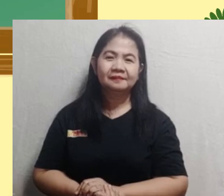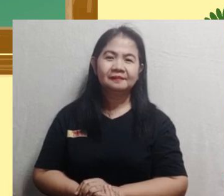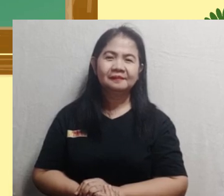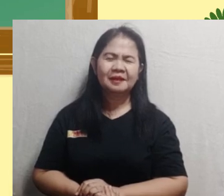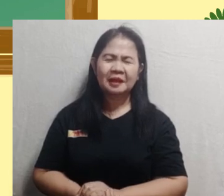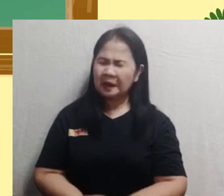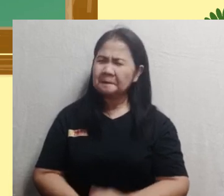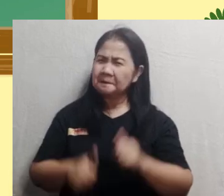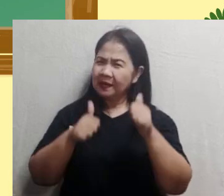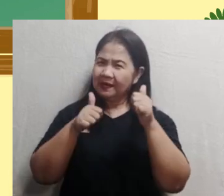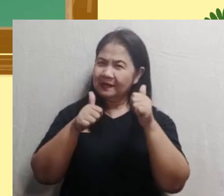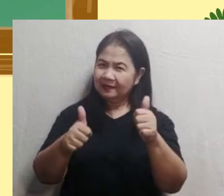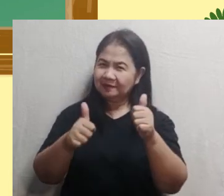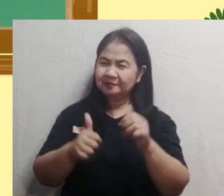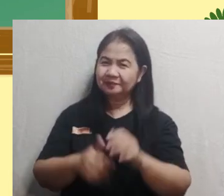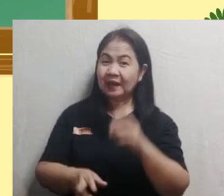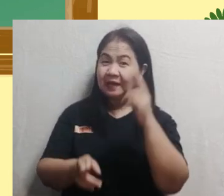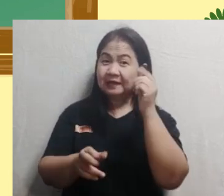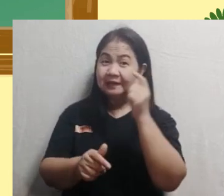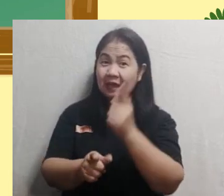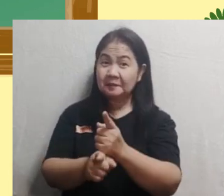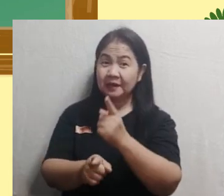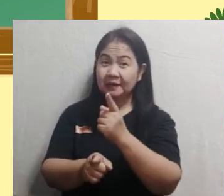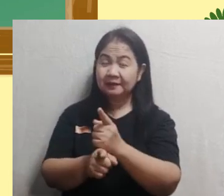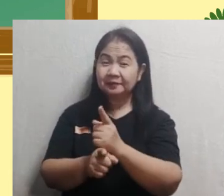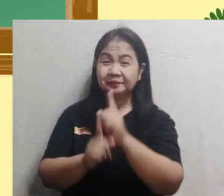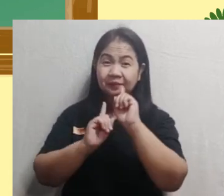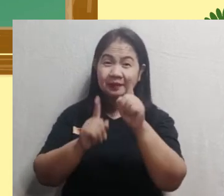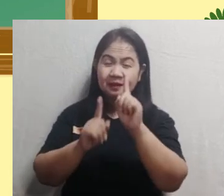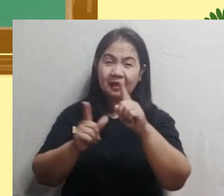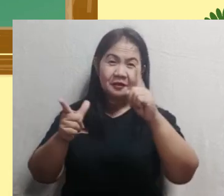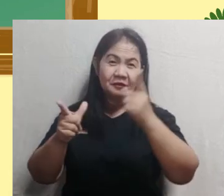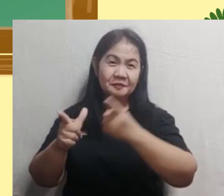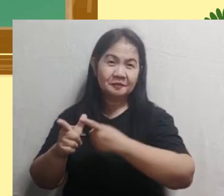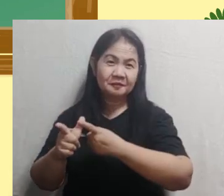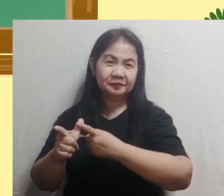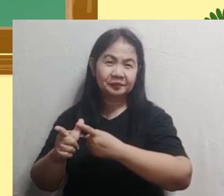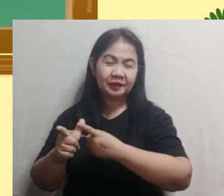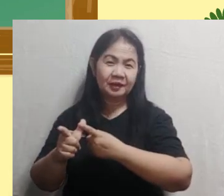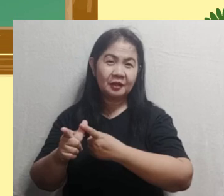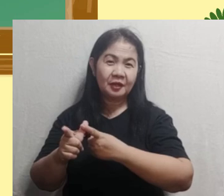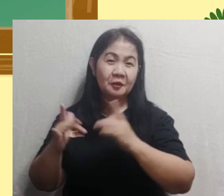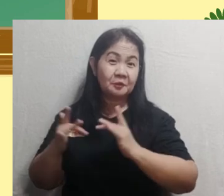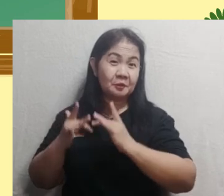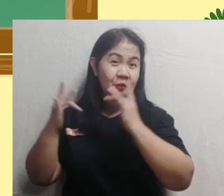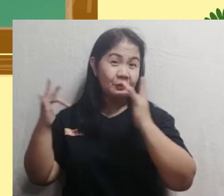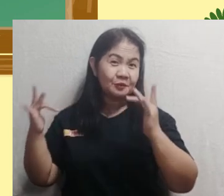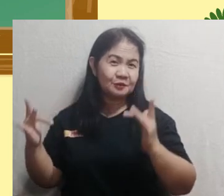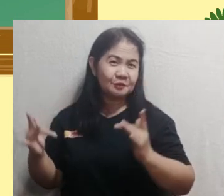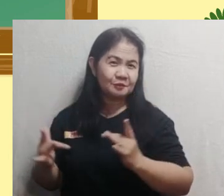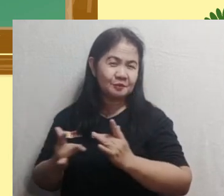Magaling! Ang tamang sagot sa unang bilang ay pusong buo.